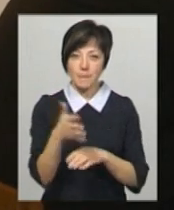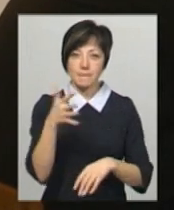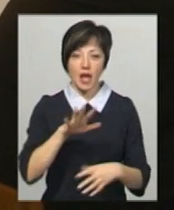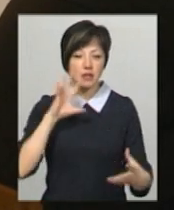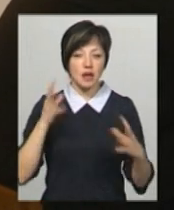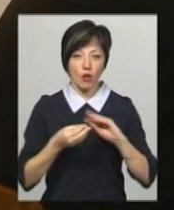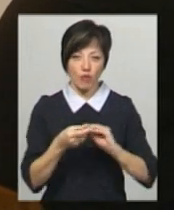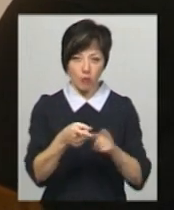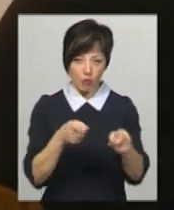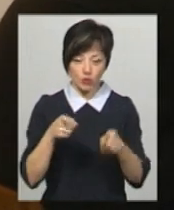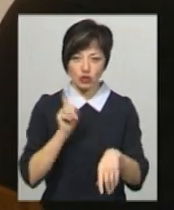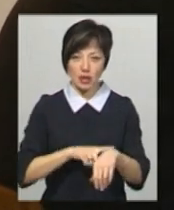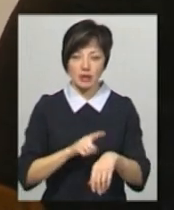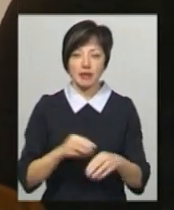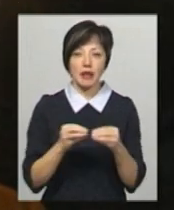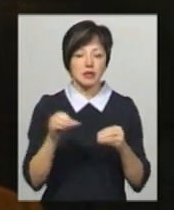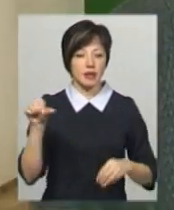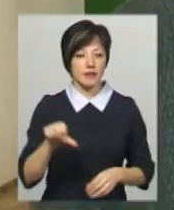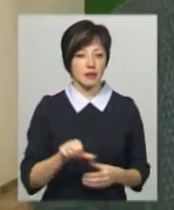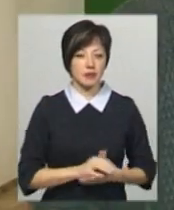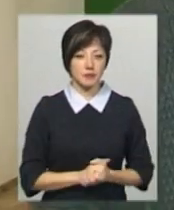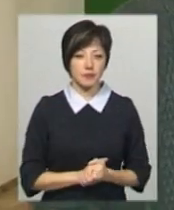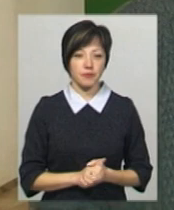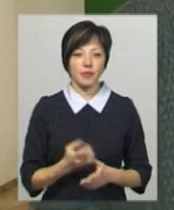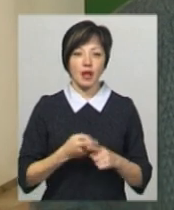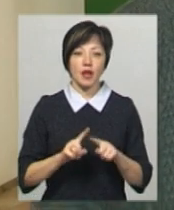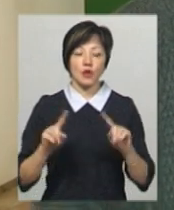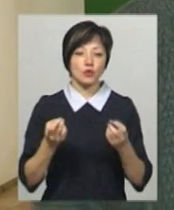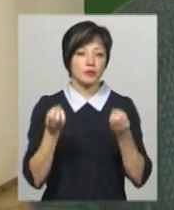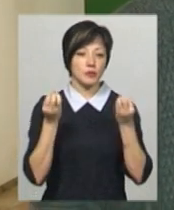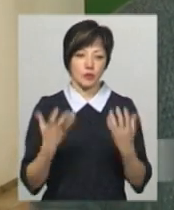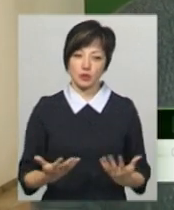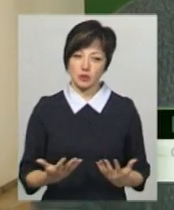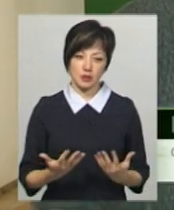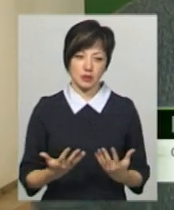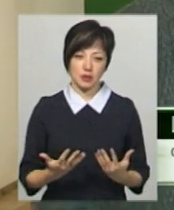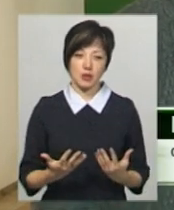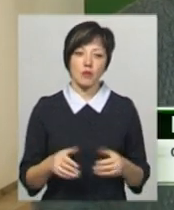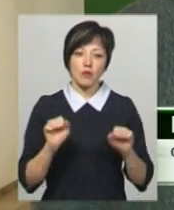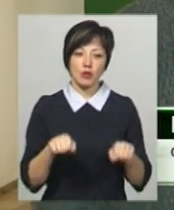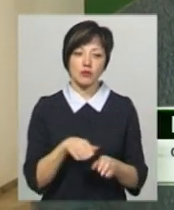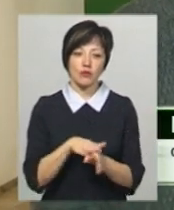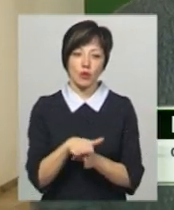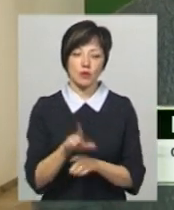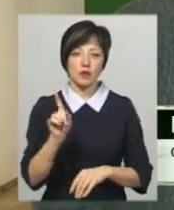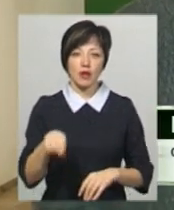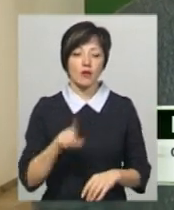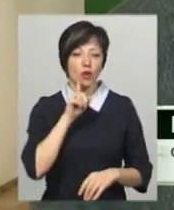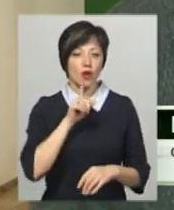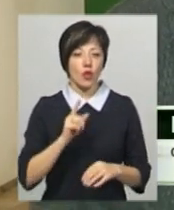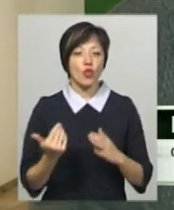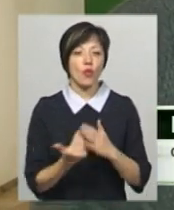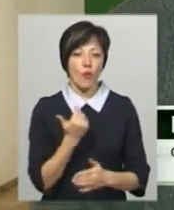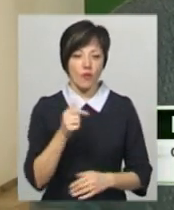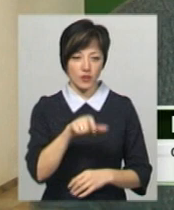залікових пострілів. Час на виконання вправи – 10 хвилин. Це вправа не важка, її можуть виконувати навіть новачки, але